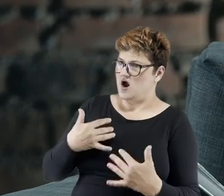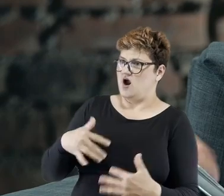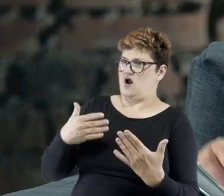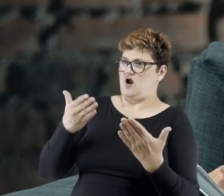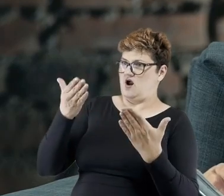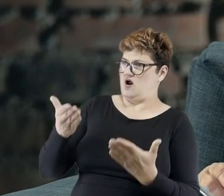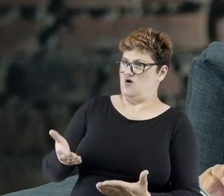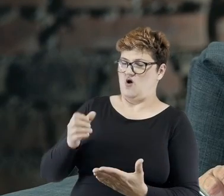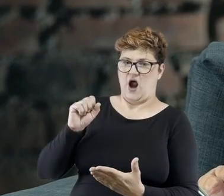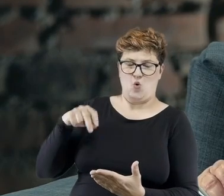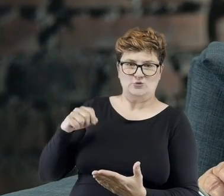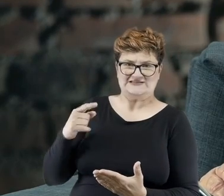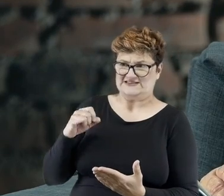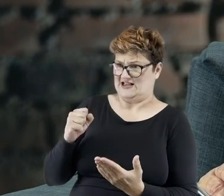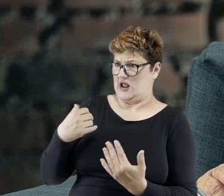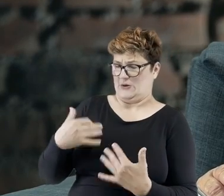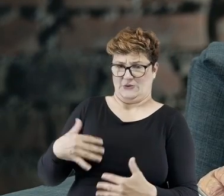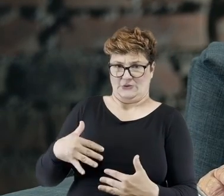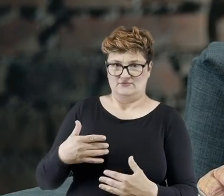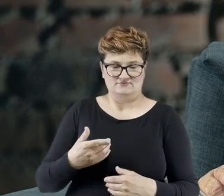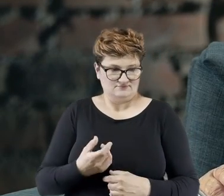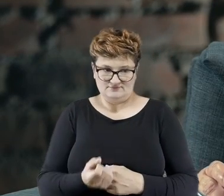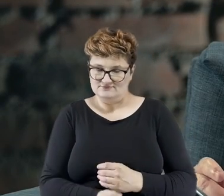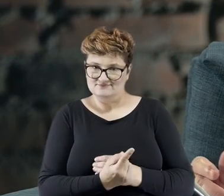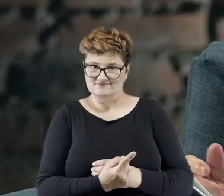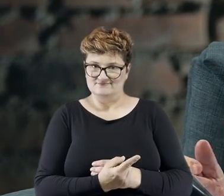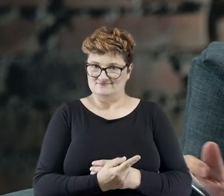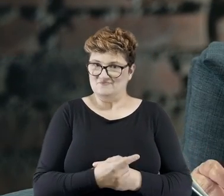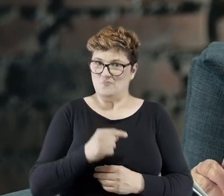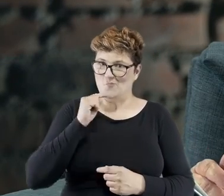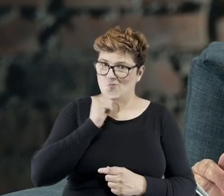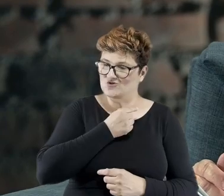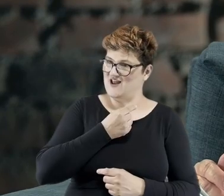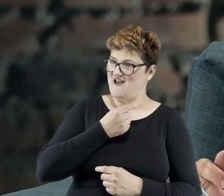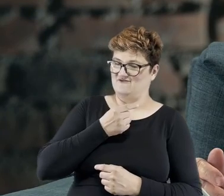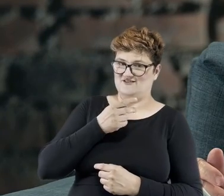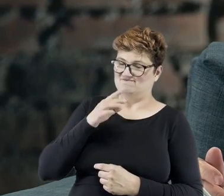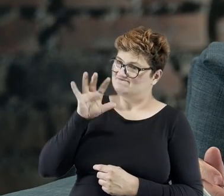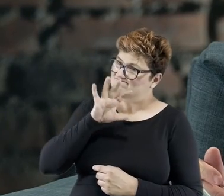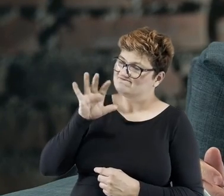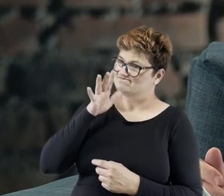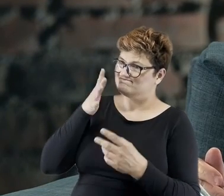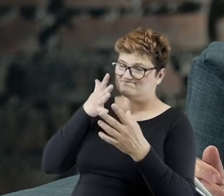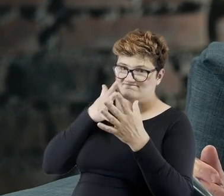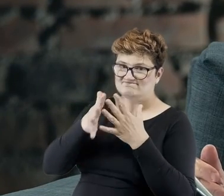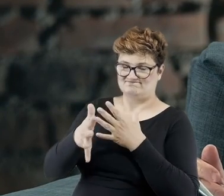dla Augustyńskiej, jest czymś niezwykłym, że ona potrafiła ją